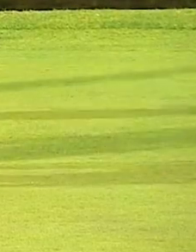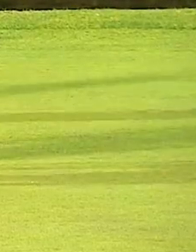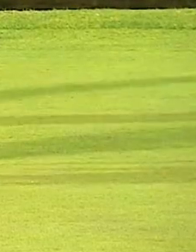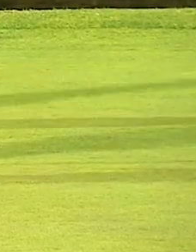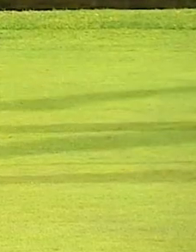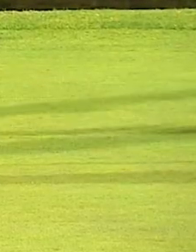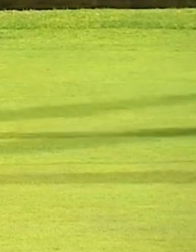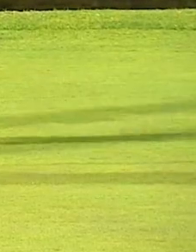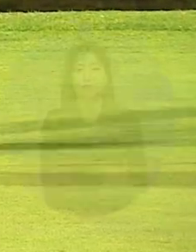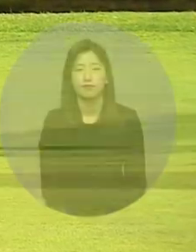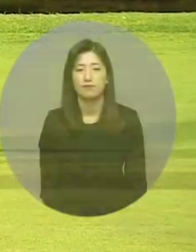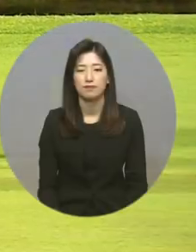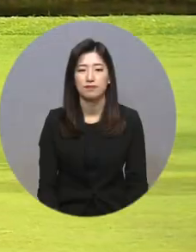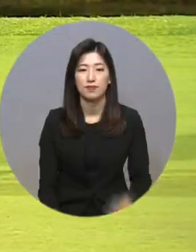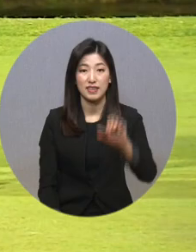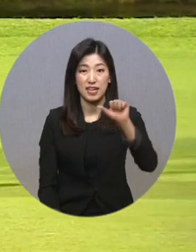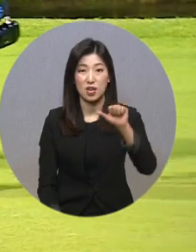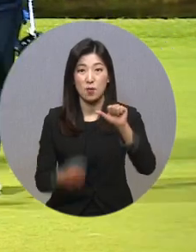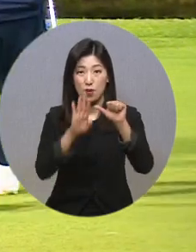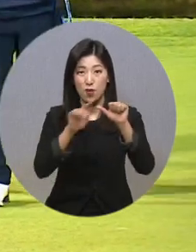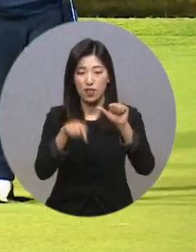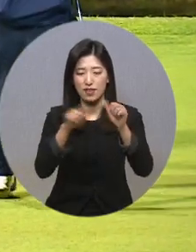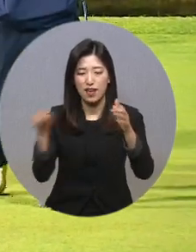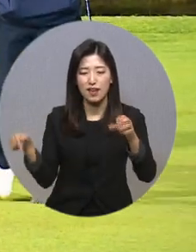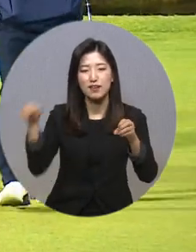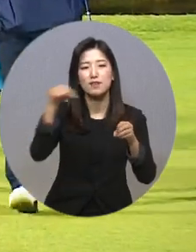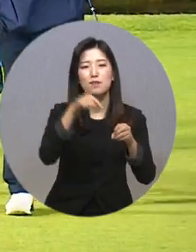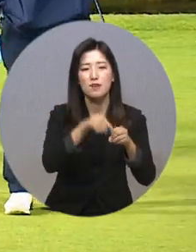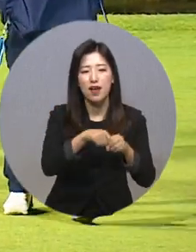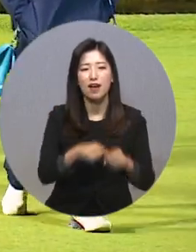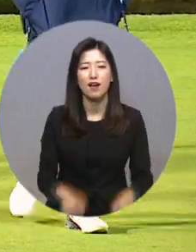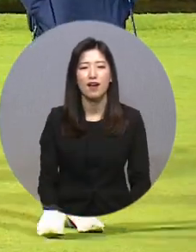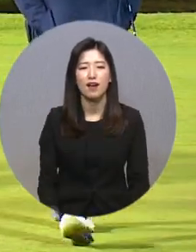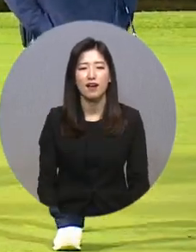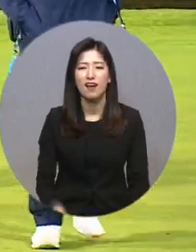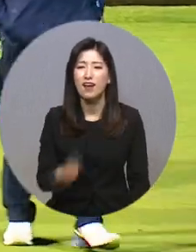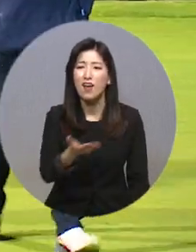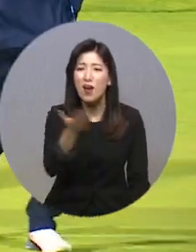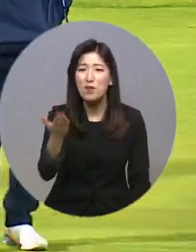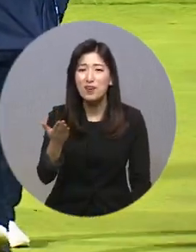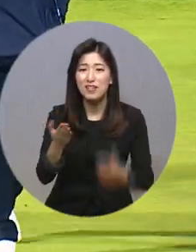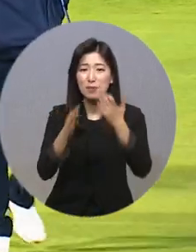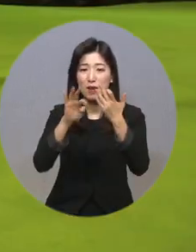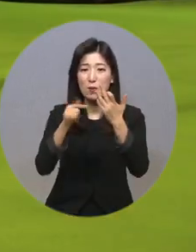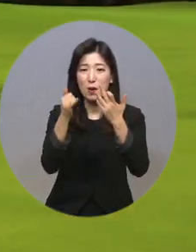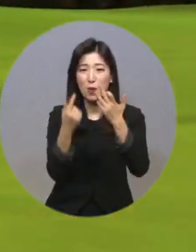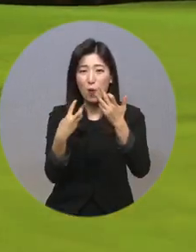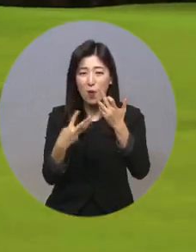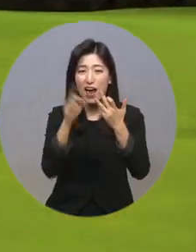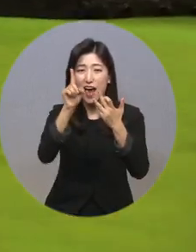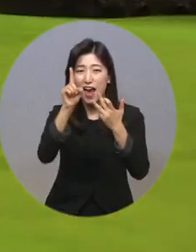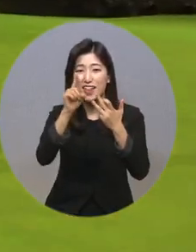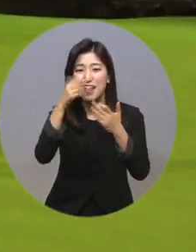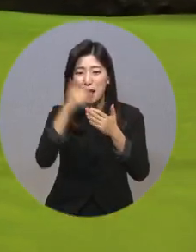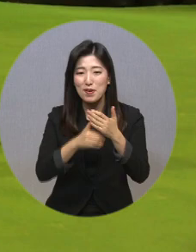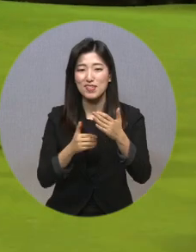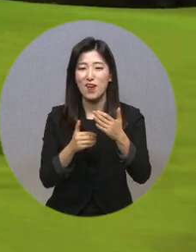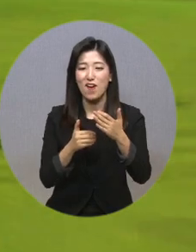and war 이라 하고 90개 꿈처럼 고생해 설명해줍니다